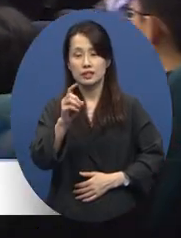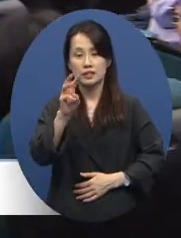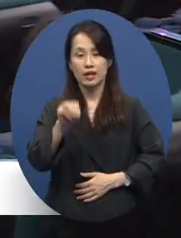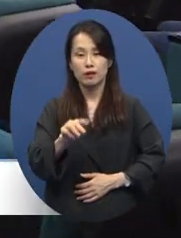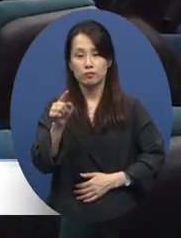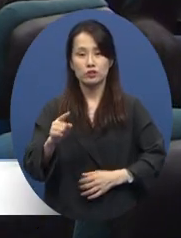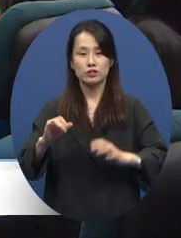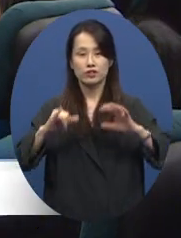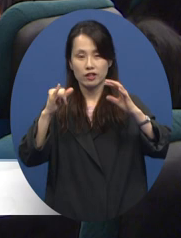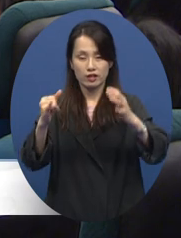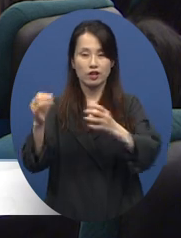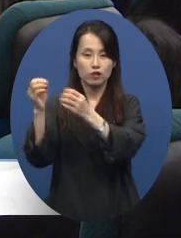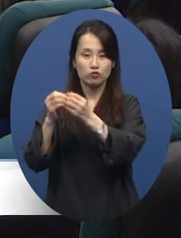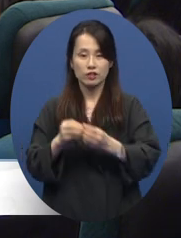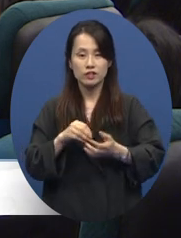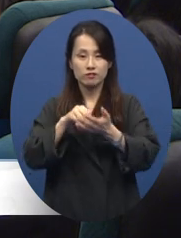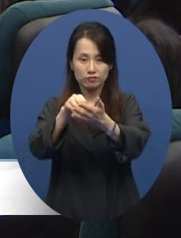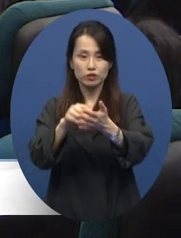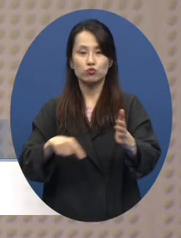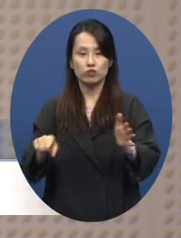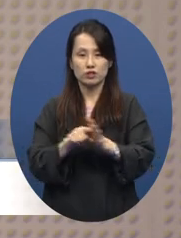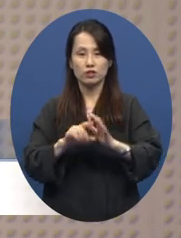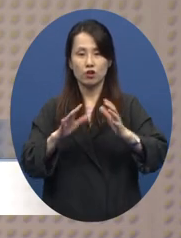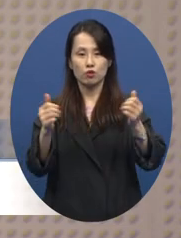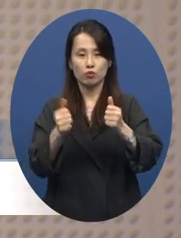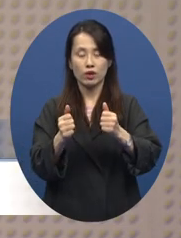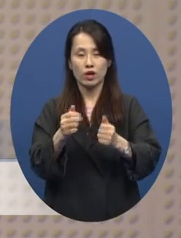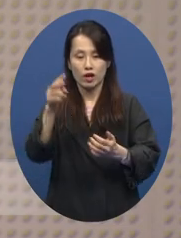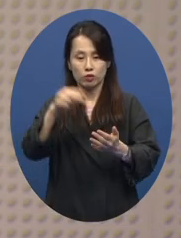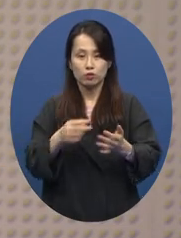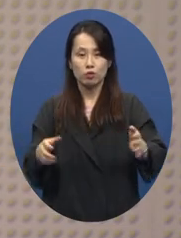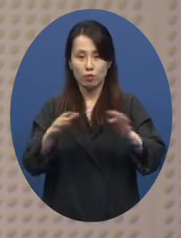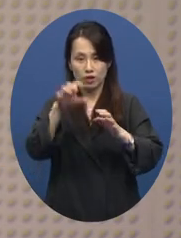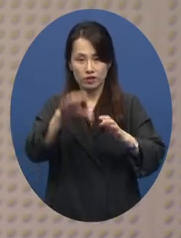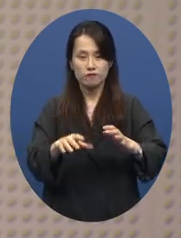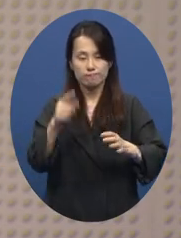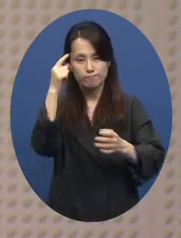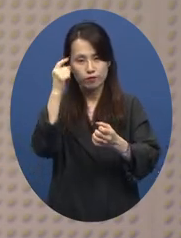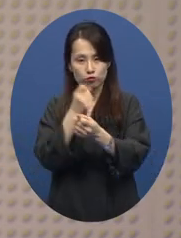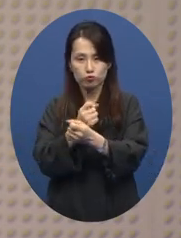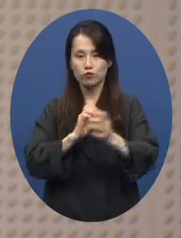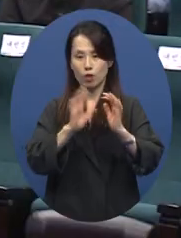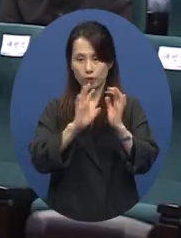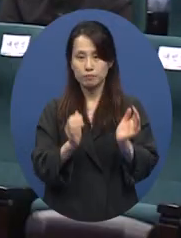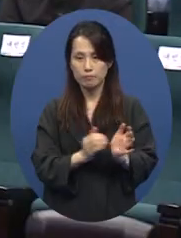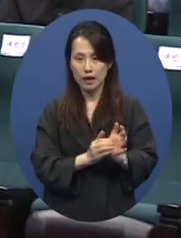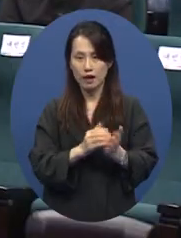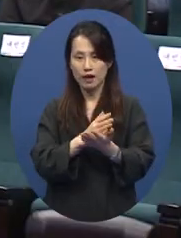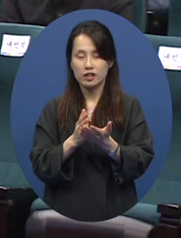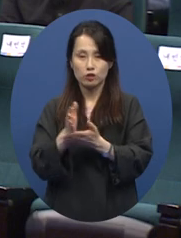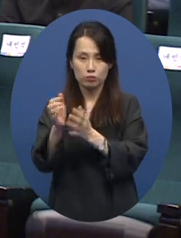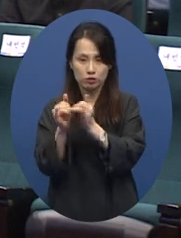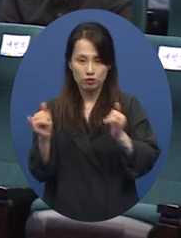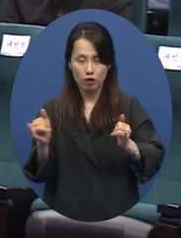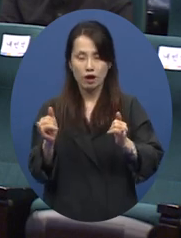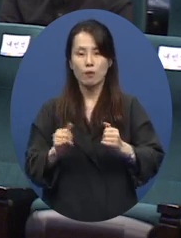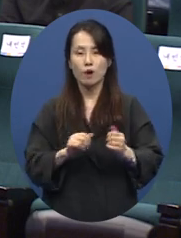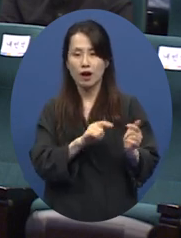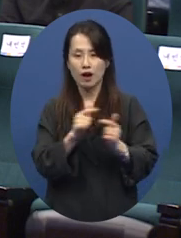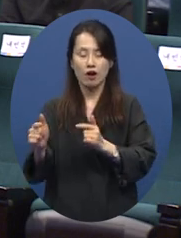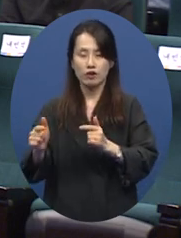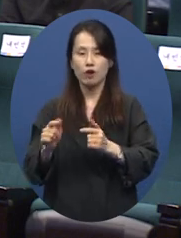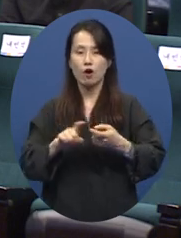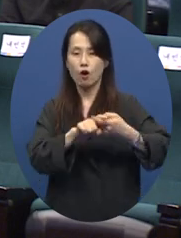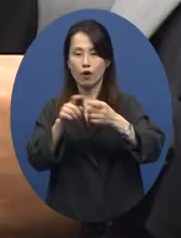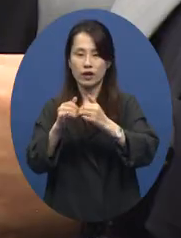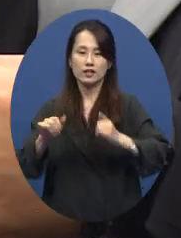비무장지대 DMZ의 세계유산 등재를 위해 국회 도서관에서 학술 심포지엄이 열렸습니다. 각계 전문가와 민관연구소,